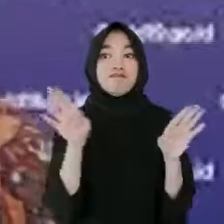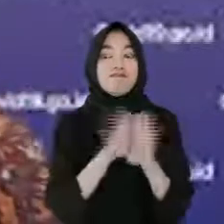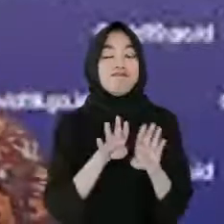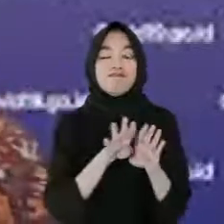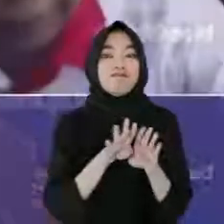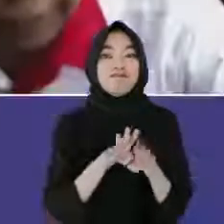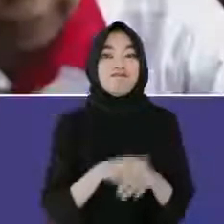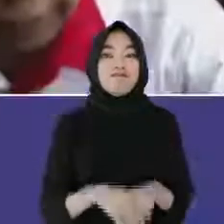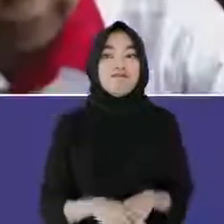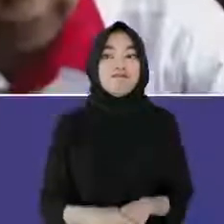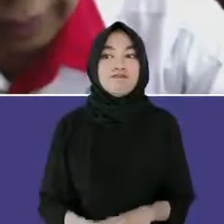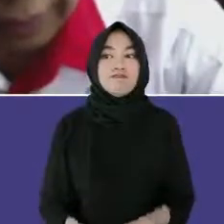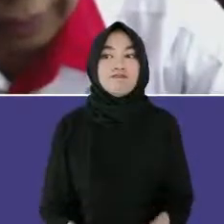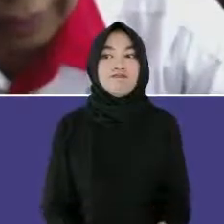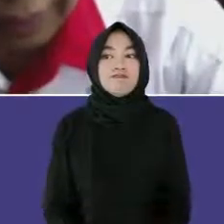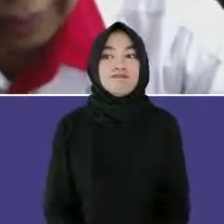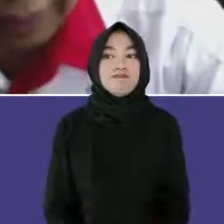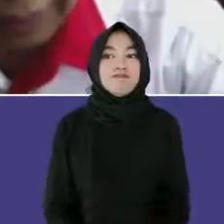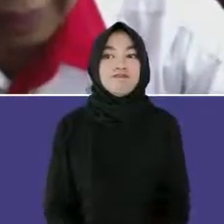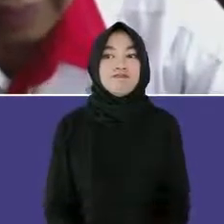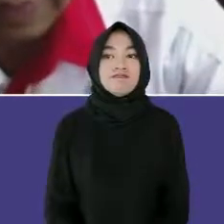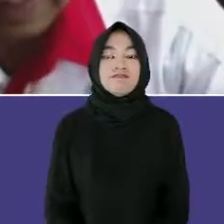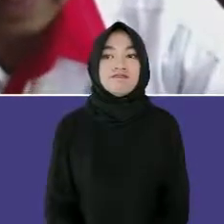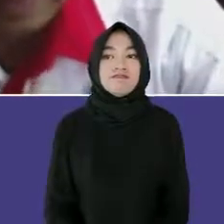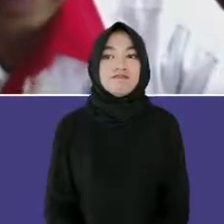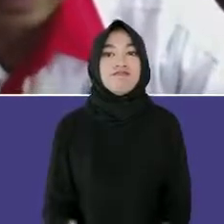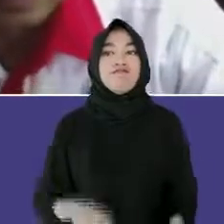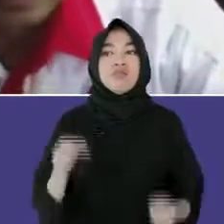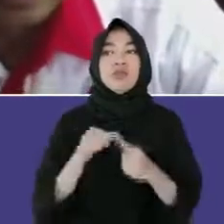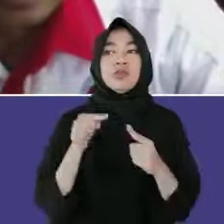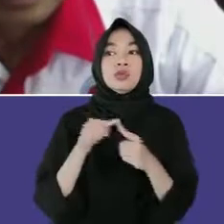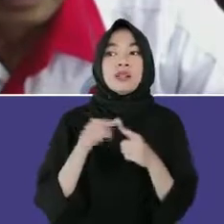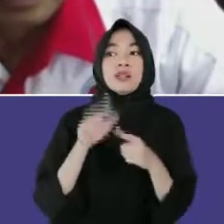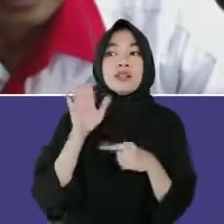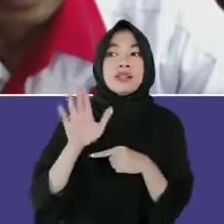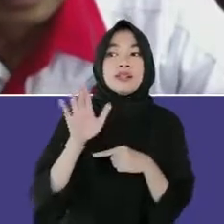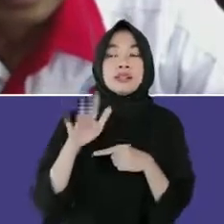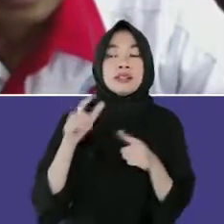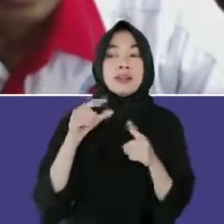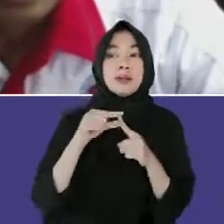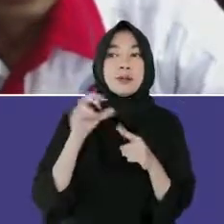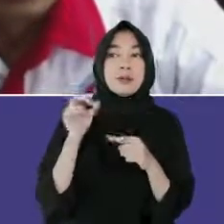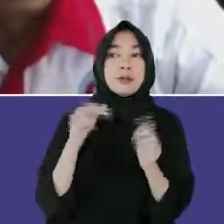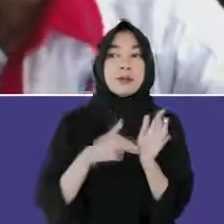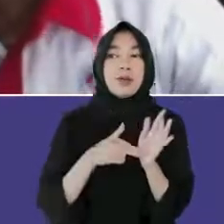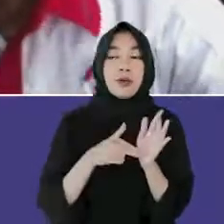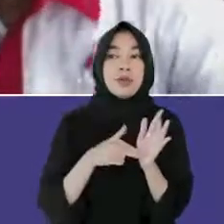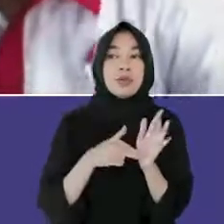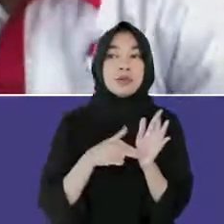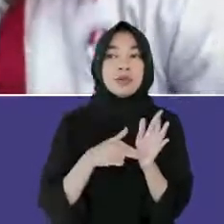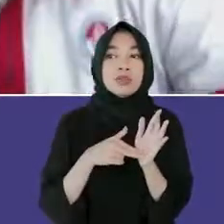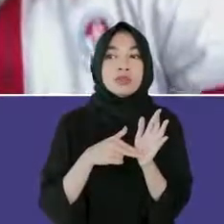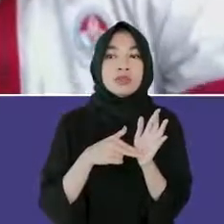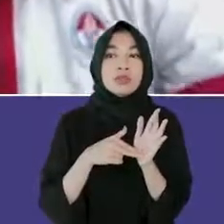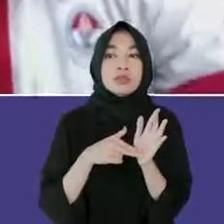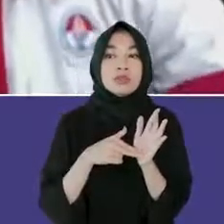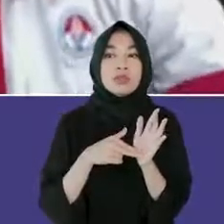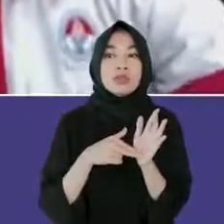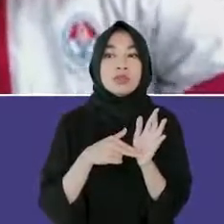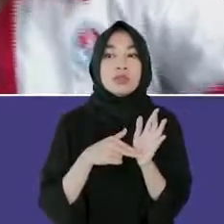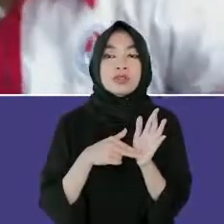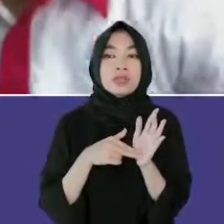powerful statement Bagaimana kemudian penyelenggaraan depan olapa Pekan Olahraga Nasional